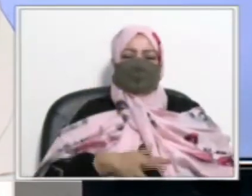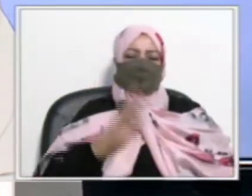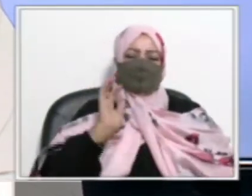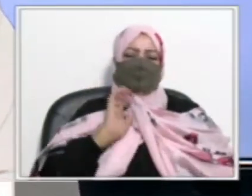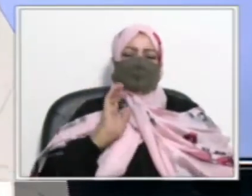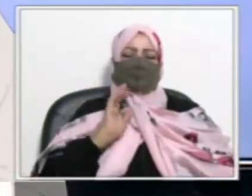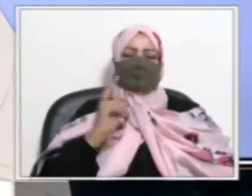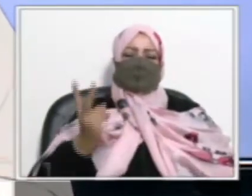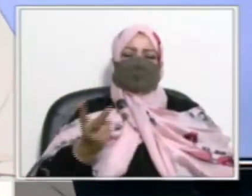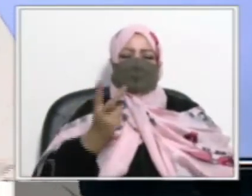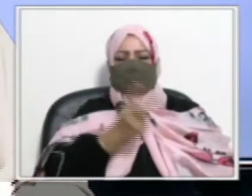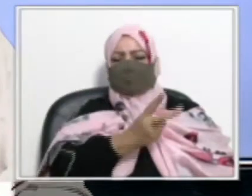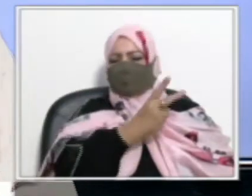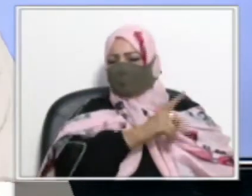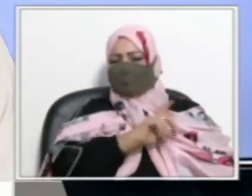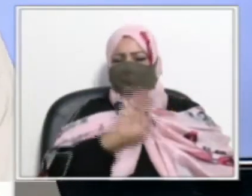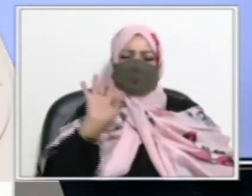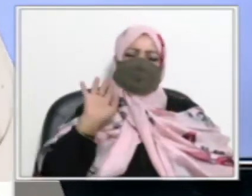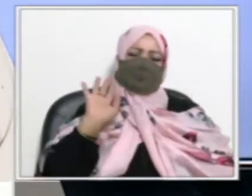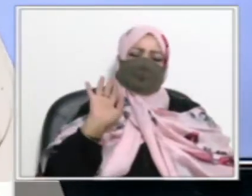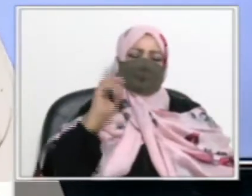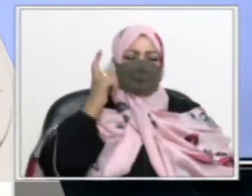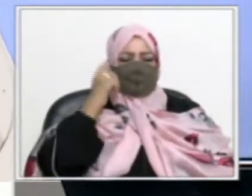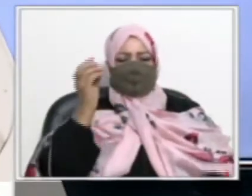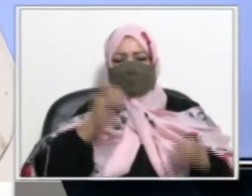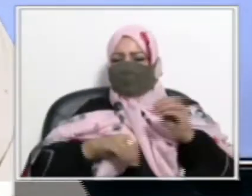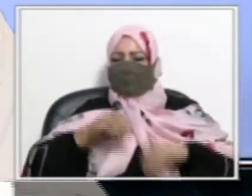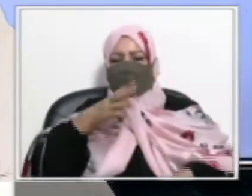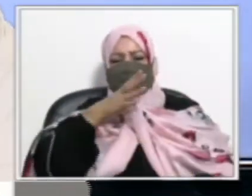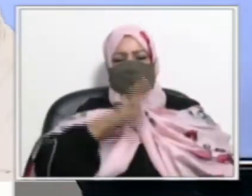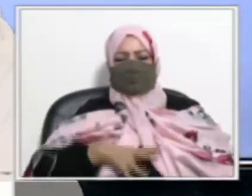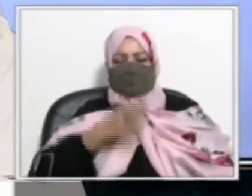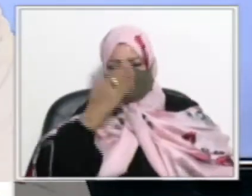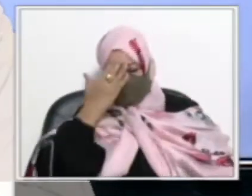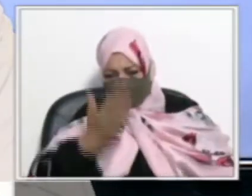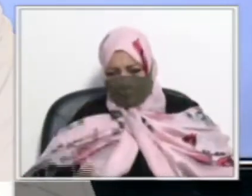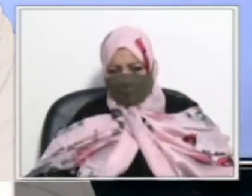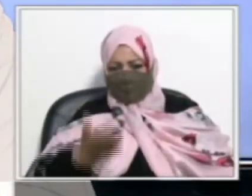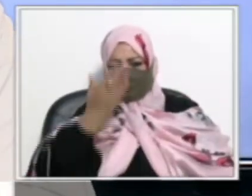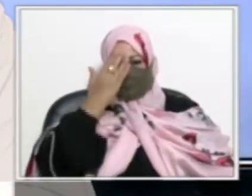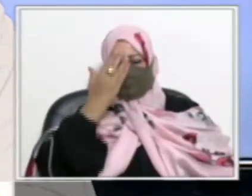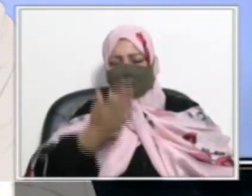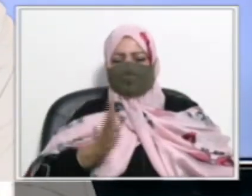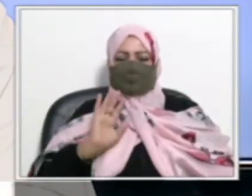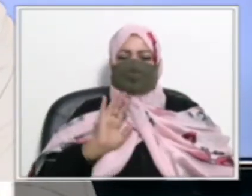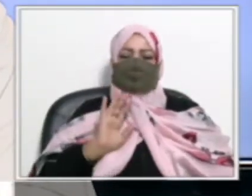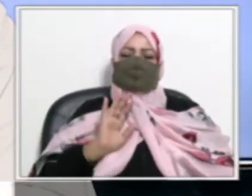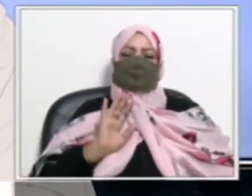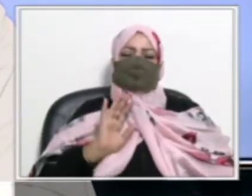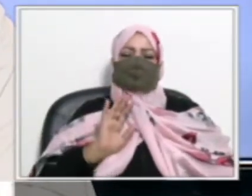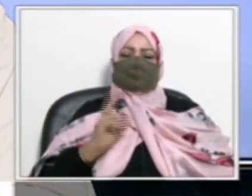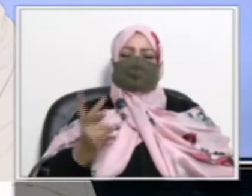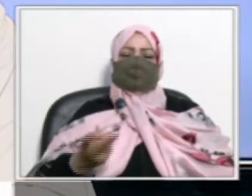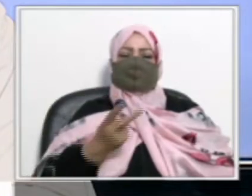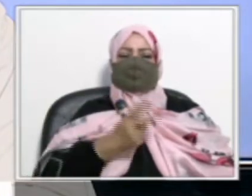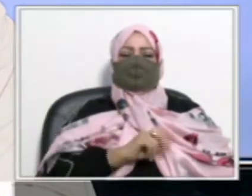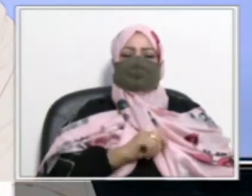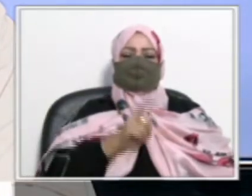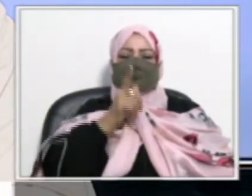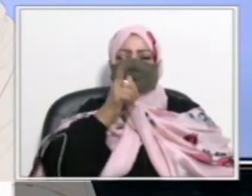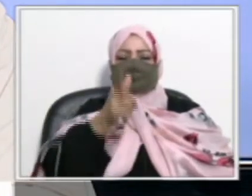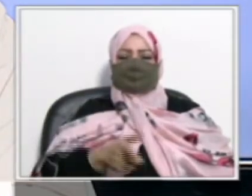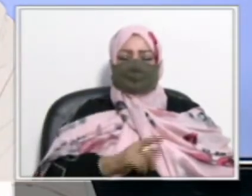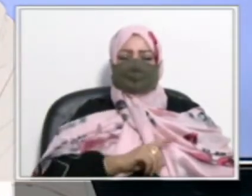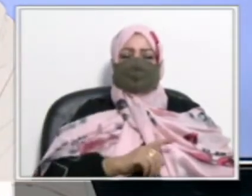النوافل. فقالوا النوافل لا سجود فيها، وإن كان لم ينقل لنا أن النبي صلى الله عليه وسلم